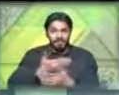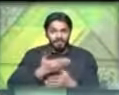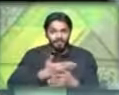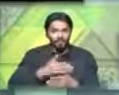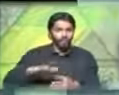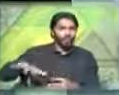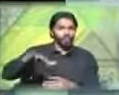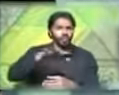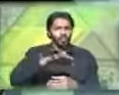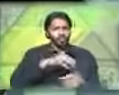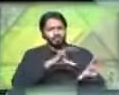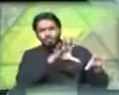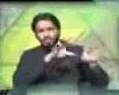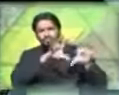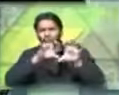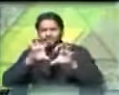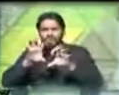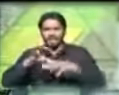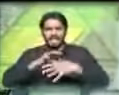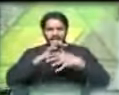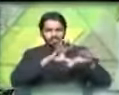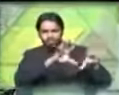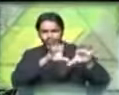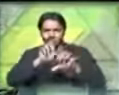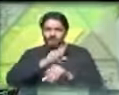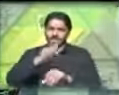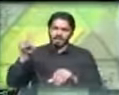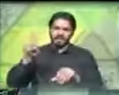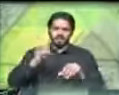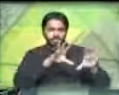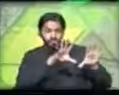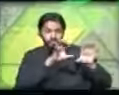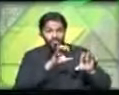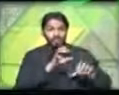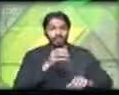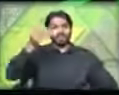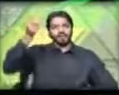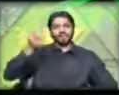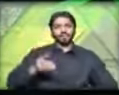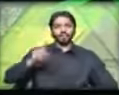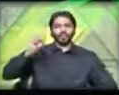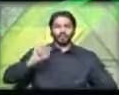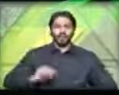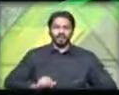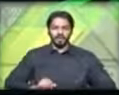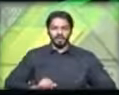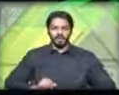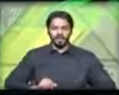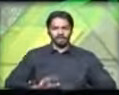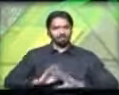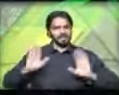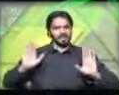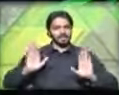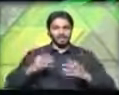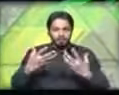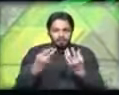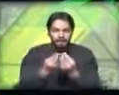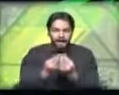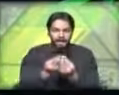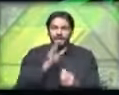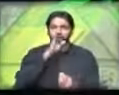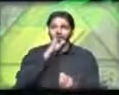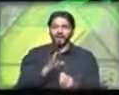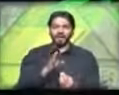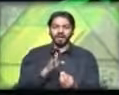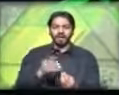ولا الثوري ولا الشافعي ولا الثوري. لا تقلد دينك أحدا، بل كن مع الحق